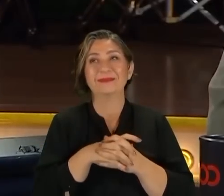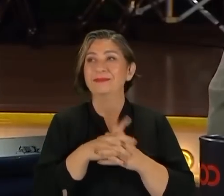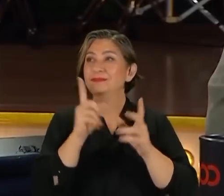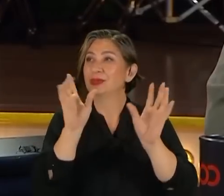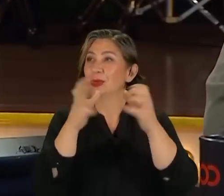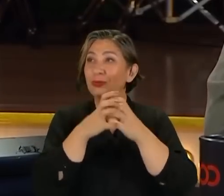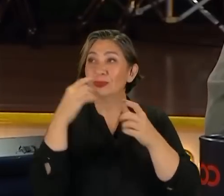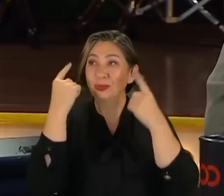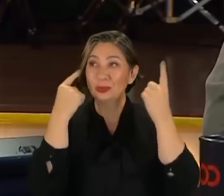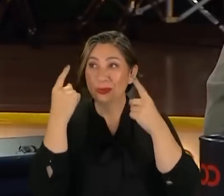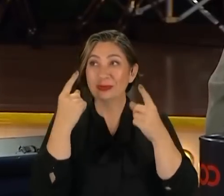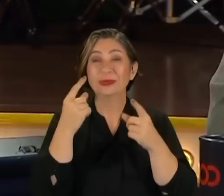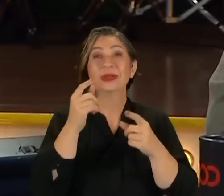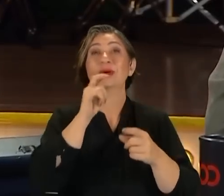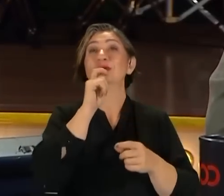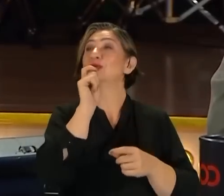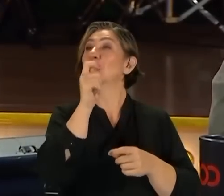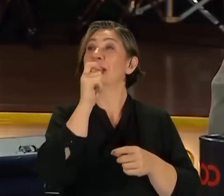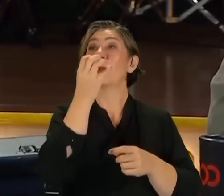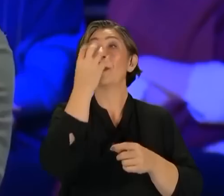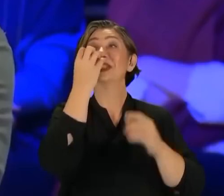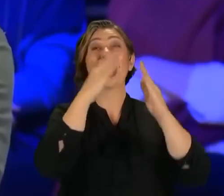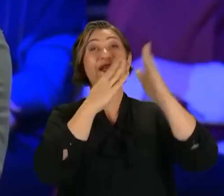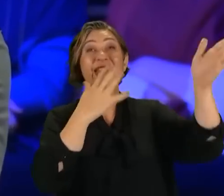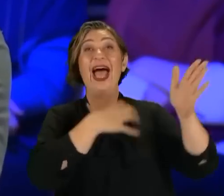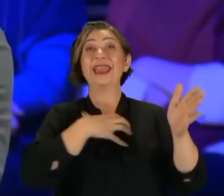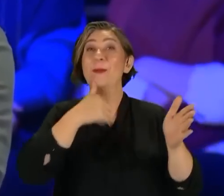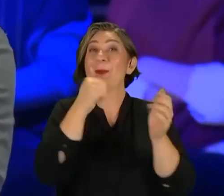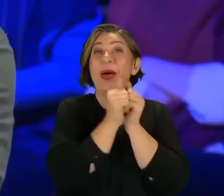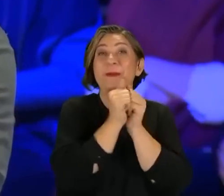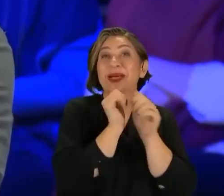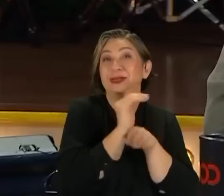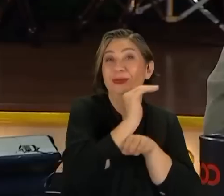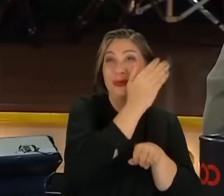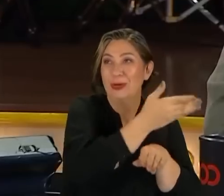Bir grup düşünün ki solist Bahçeli Evler'de annesi babasıyla yaşıyor.